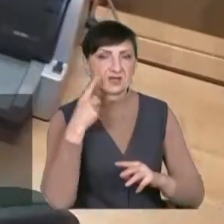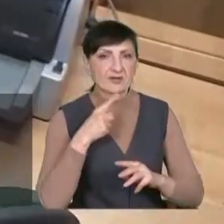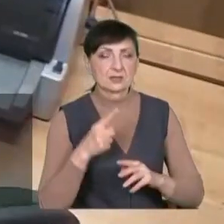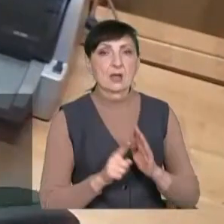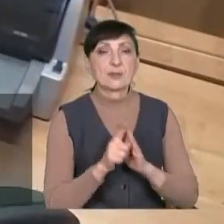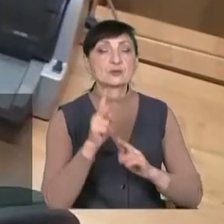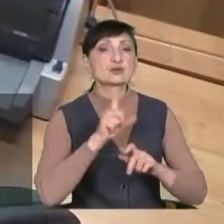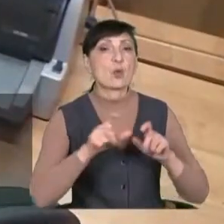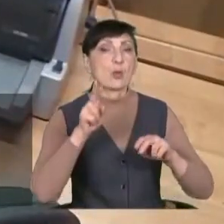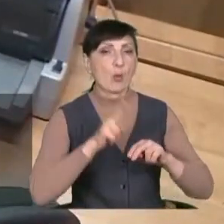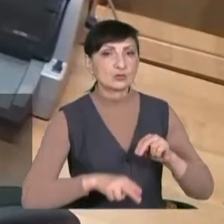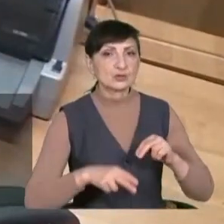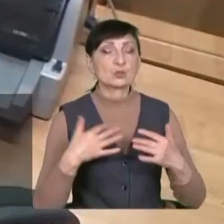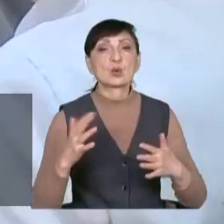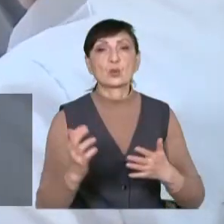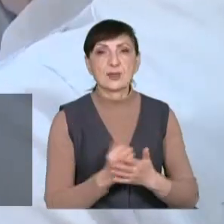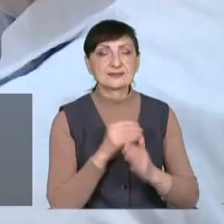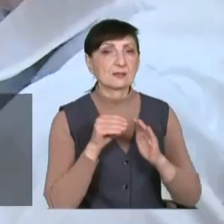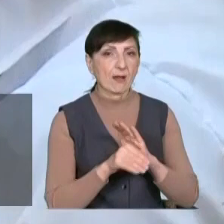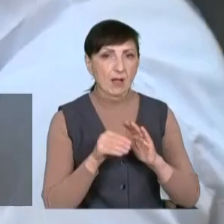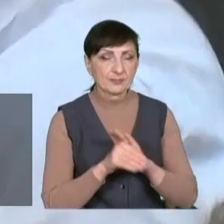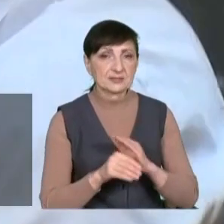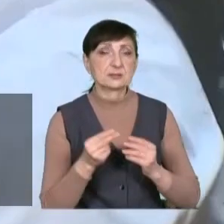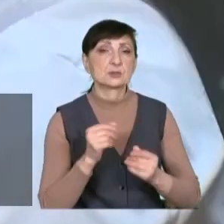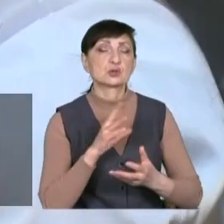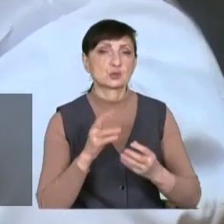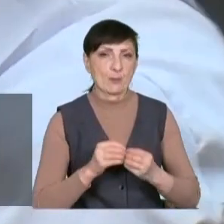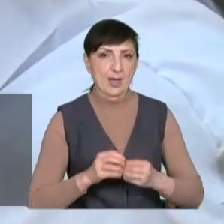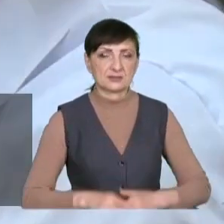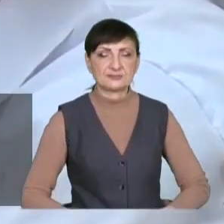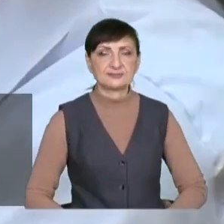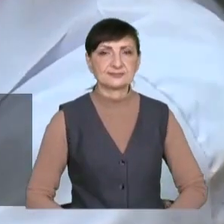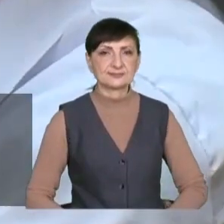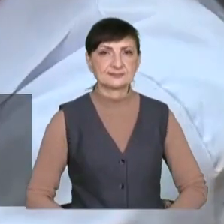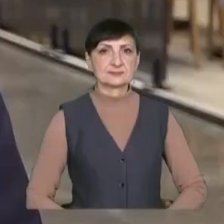моменту окончания школы удастся накопить необходимую сумму.